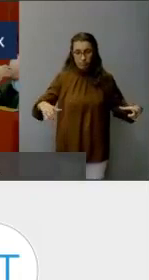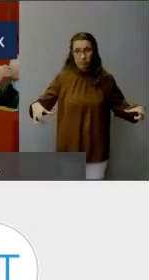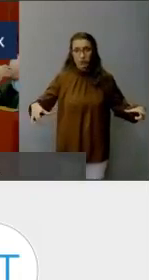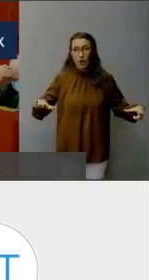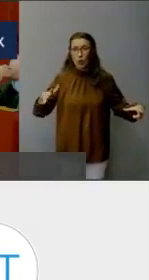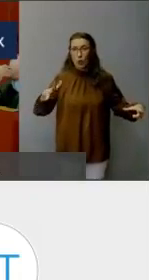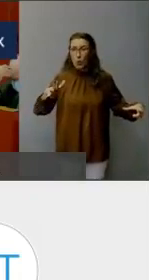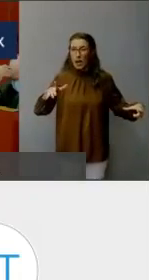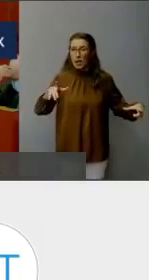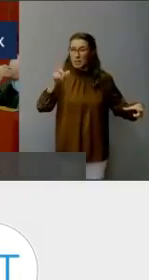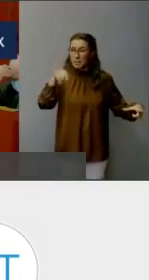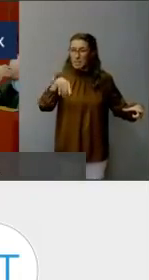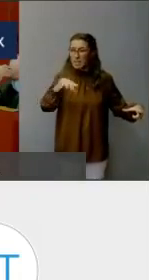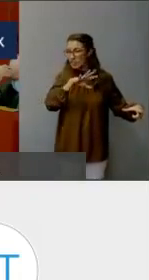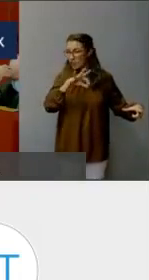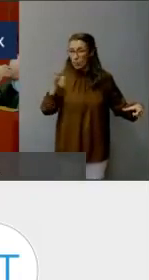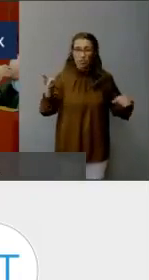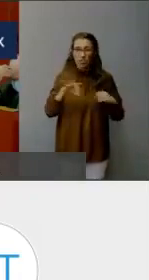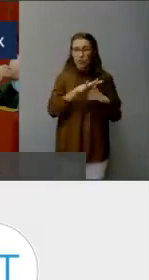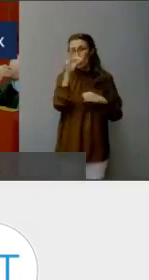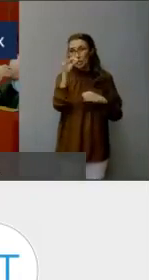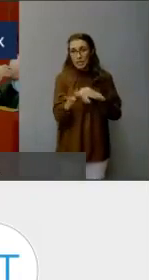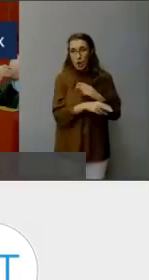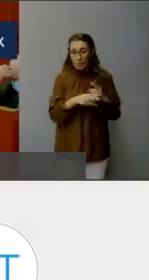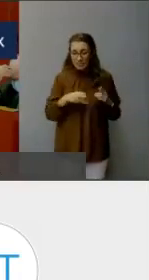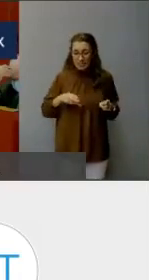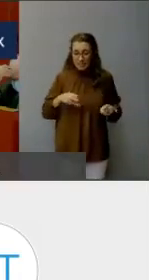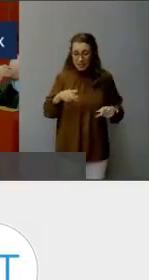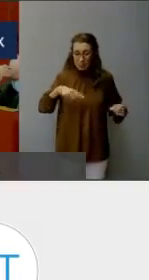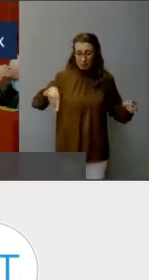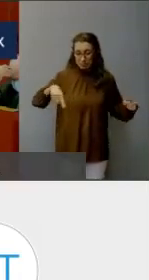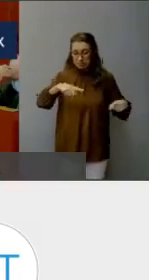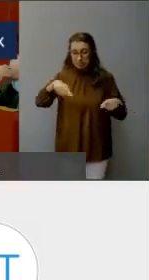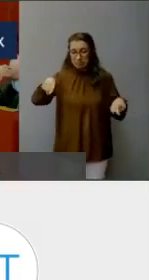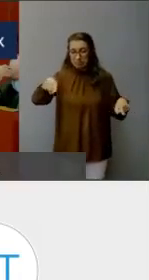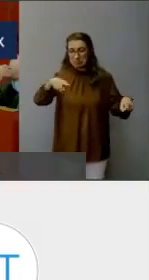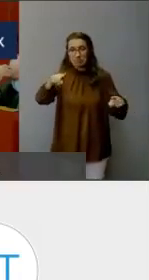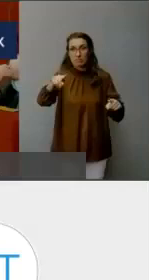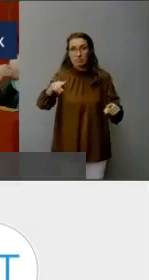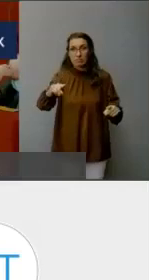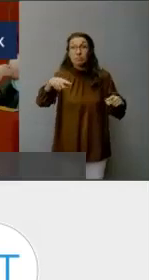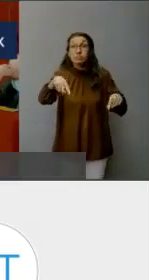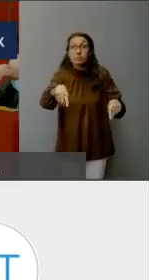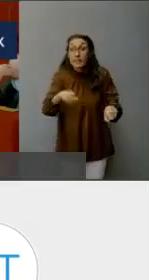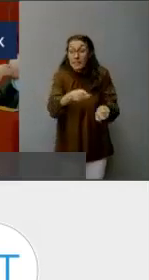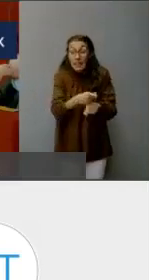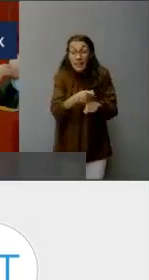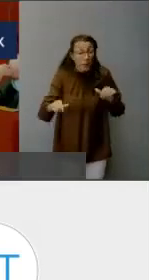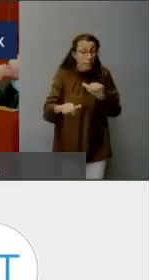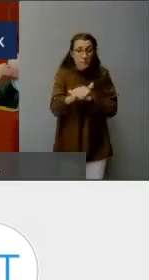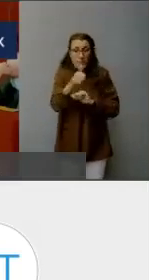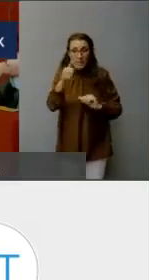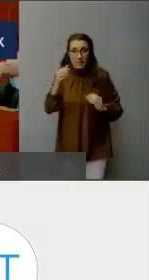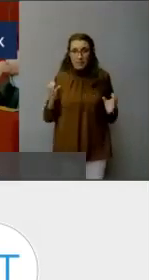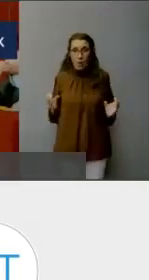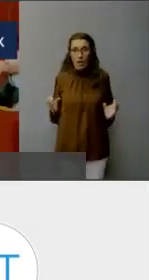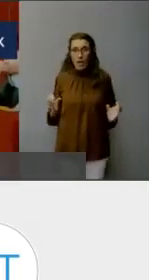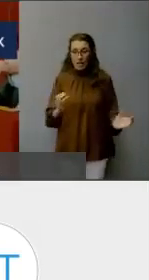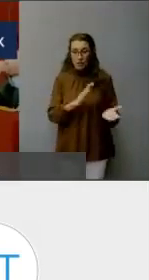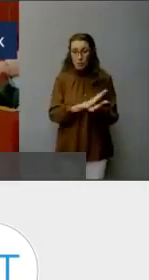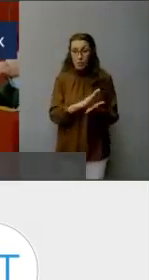1.500 km di strade sono il primo anello di quella cura che va a incidere sulla sicurezza idrogeologica